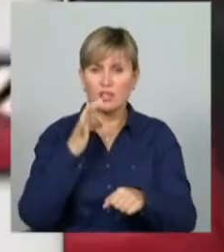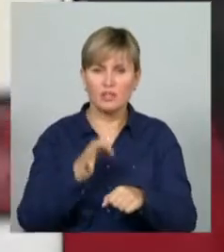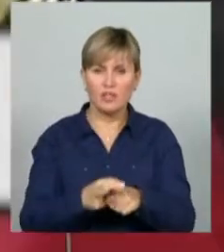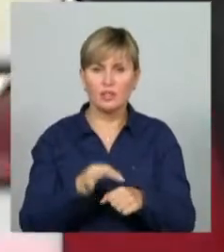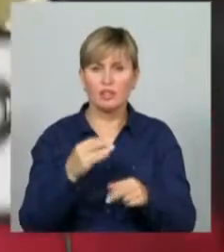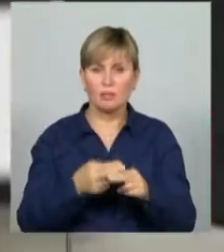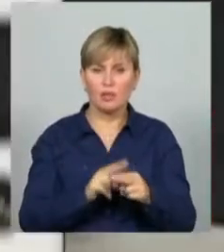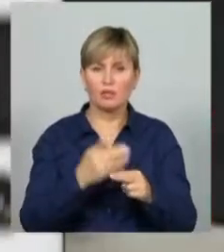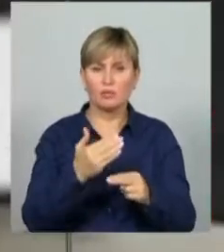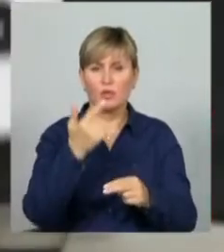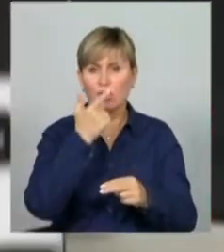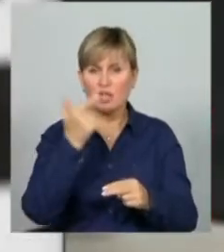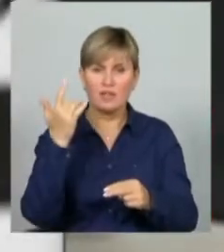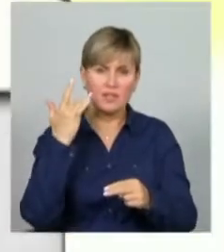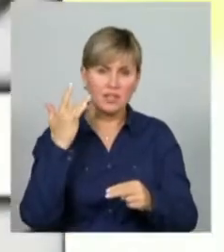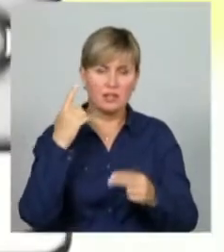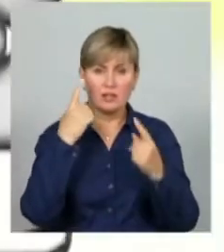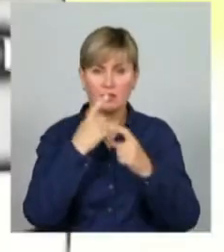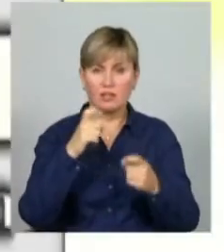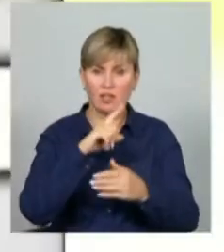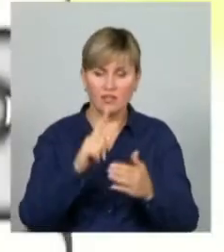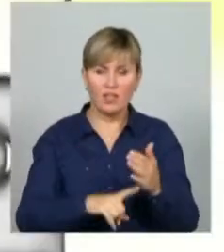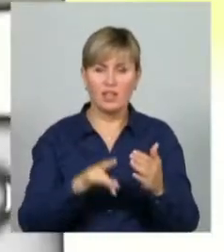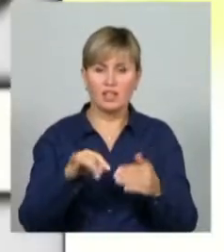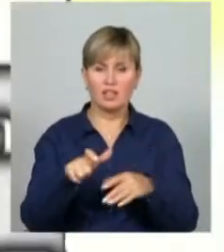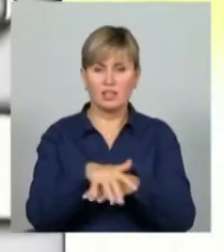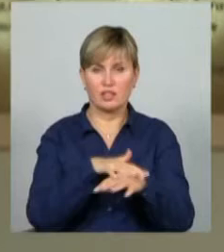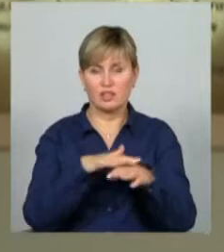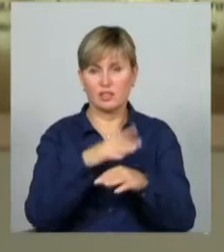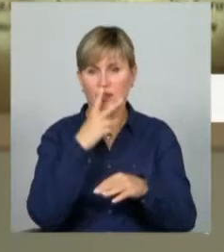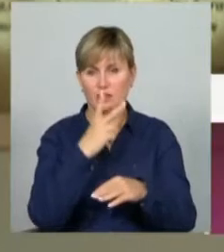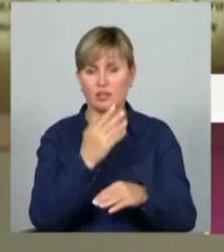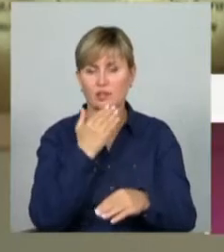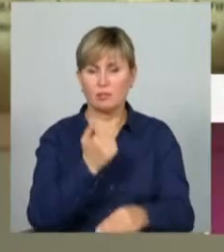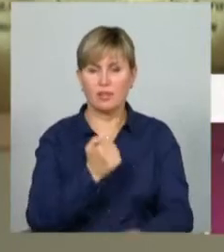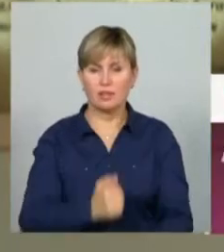ответственностью, поэтому ее героини всегда вызывают доверие и зрительскую симпатию.